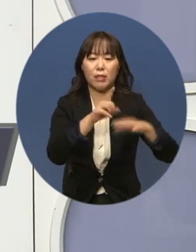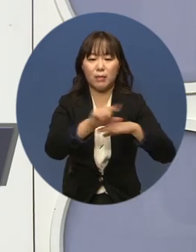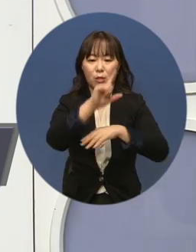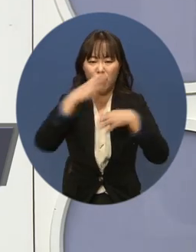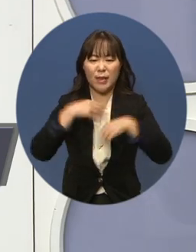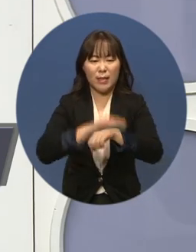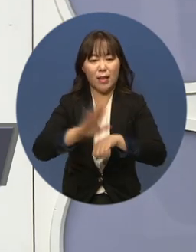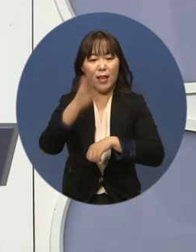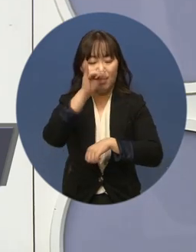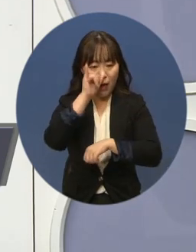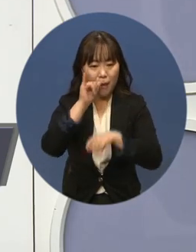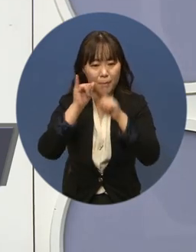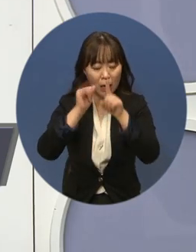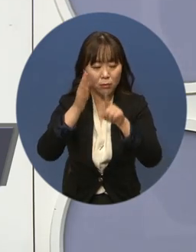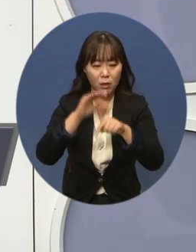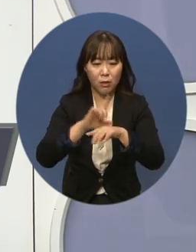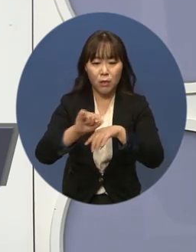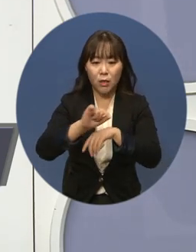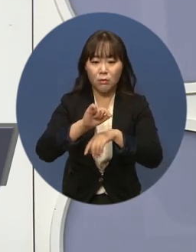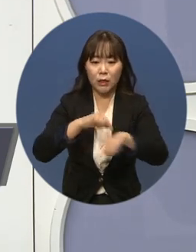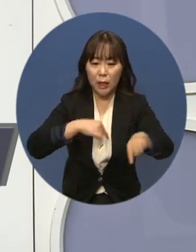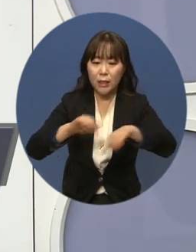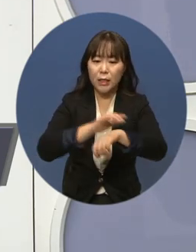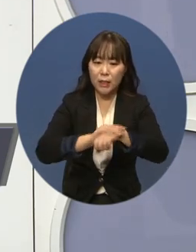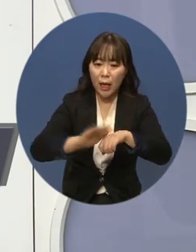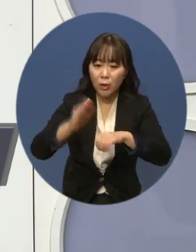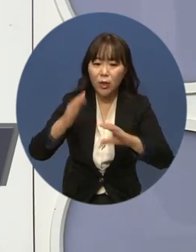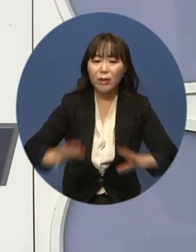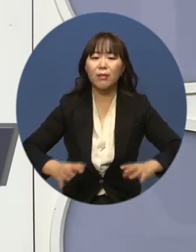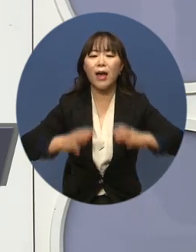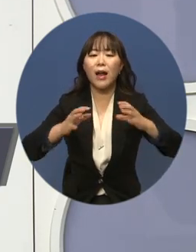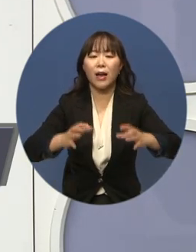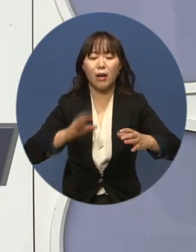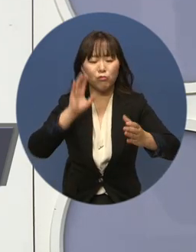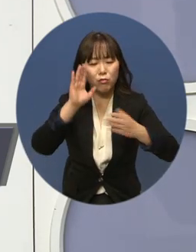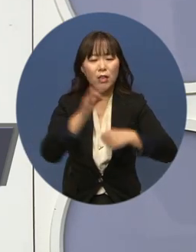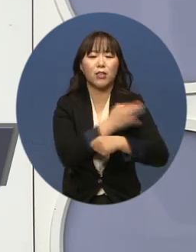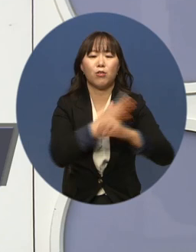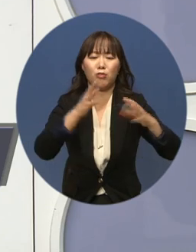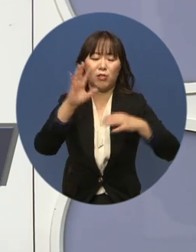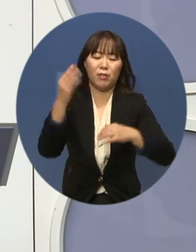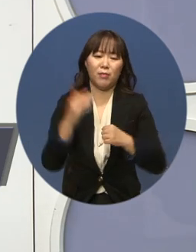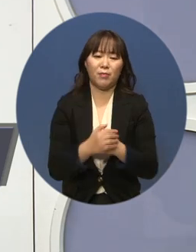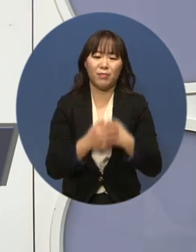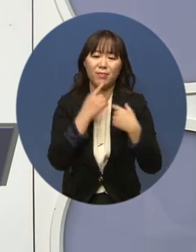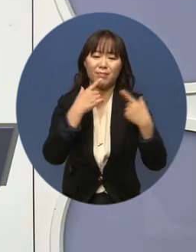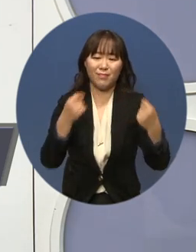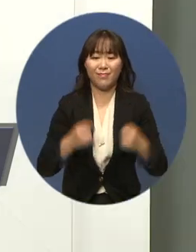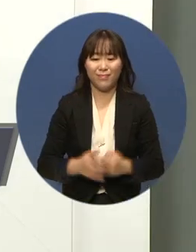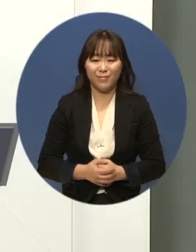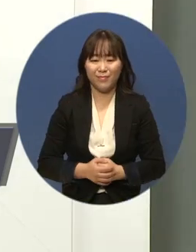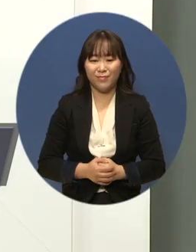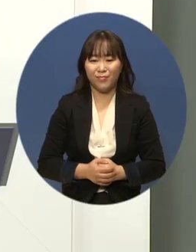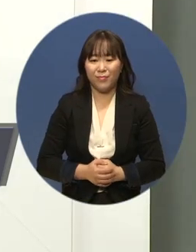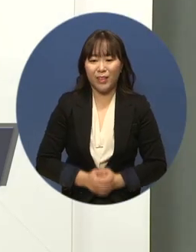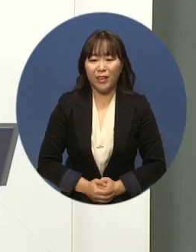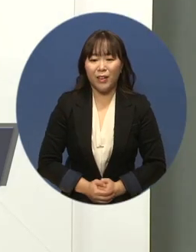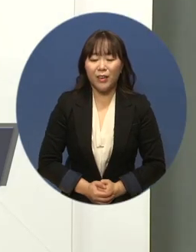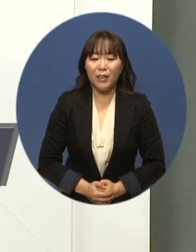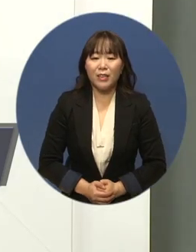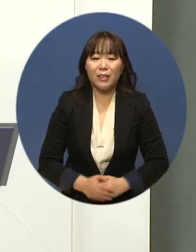돼 있다 이렇게 하는데요. 지방자치가 잘된 나라들이 다 나중에 선진국이 되는 겁니다. 그렇죠. 그렇습니다. 네. 그